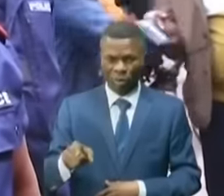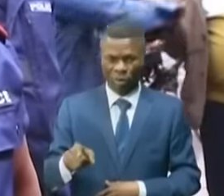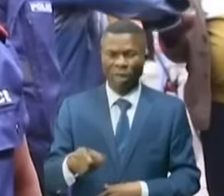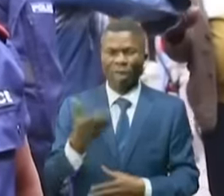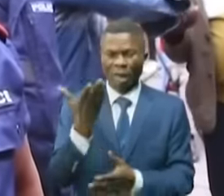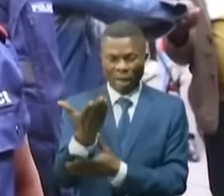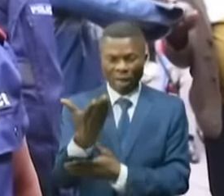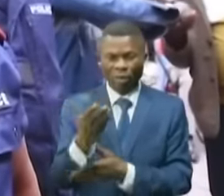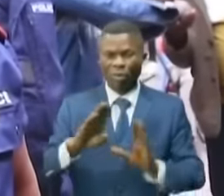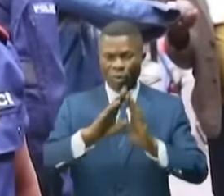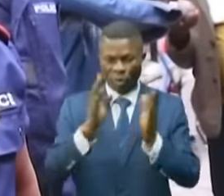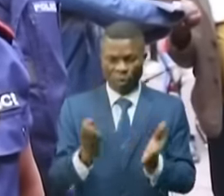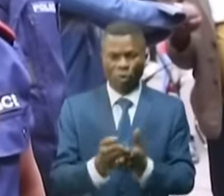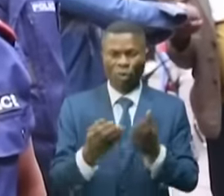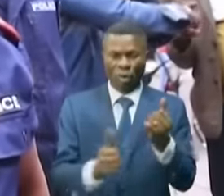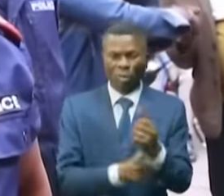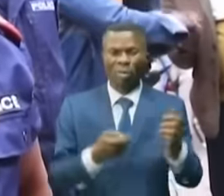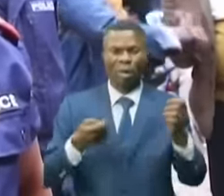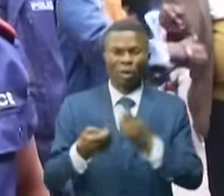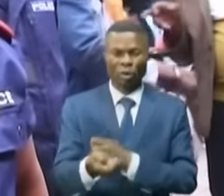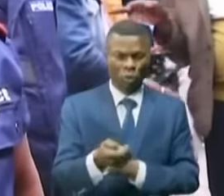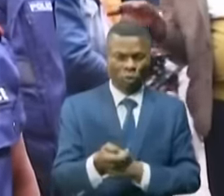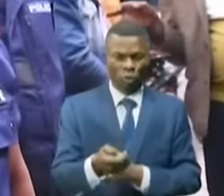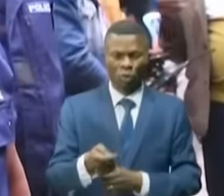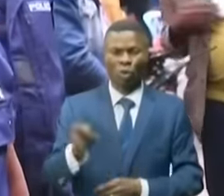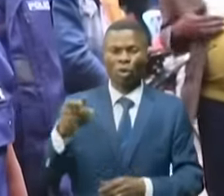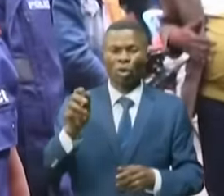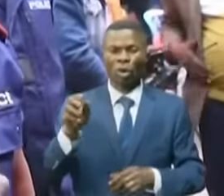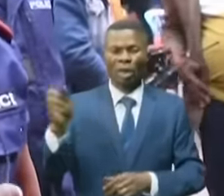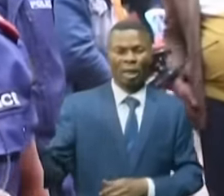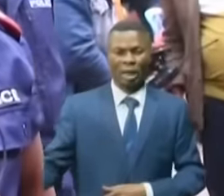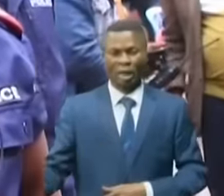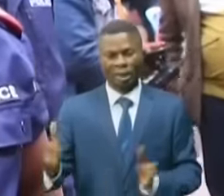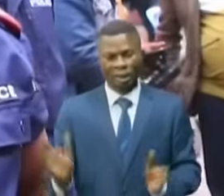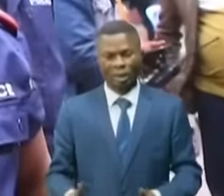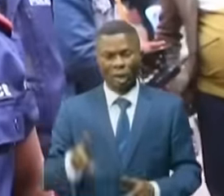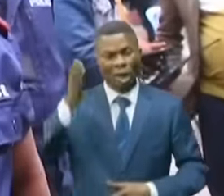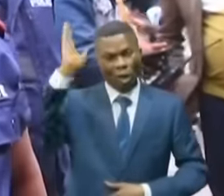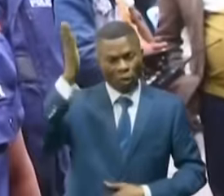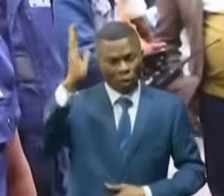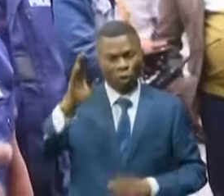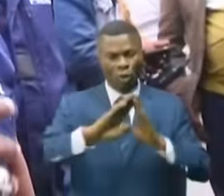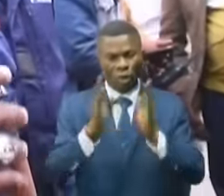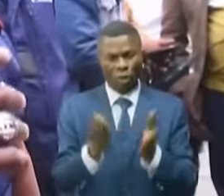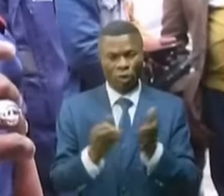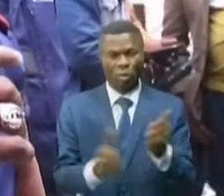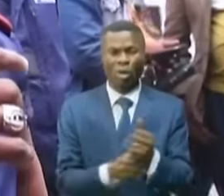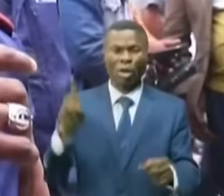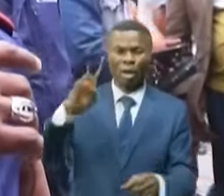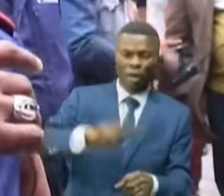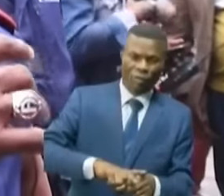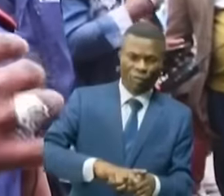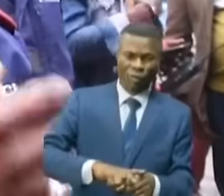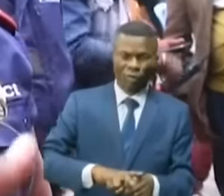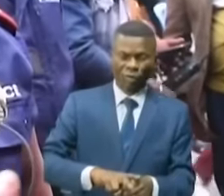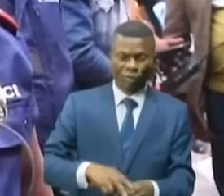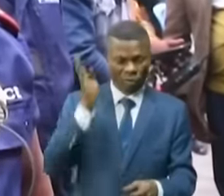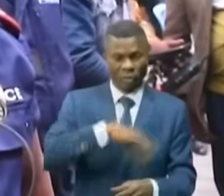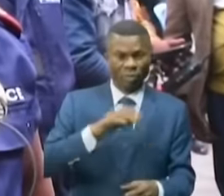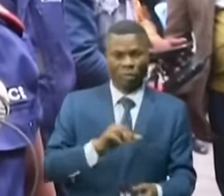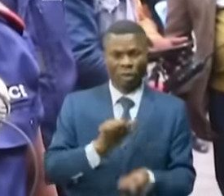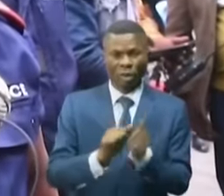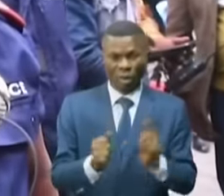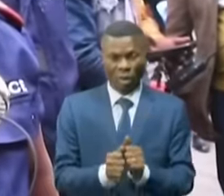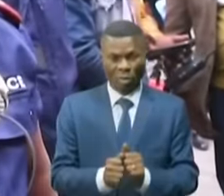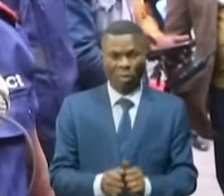kidnappeurs, les gens qui tuent les taximen, les kuluna, les gens qui violent les sens sur la